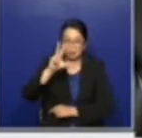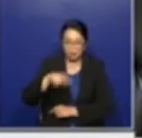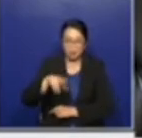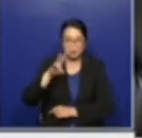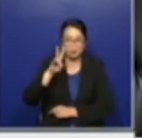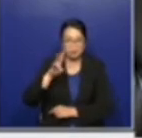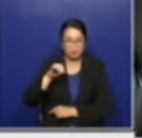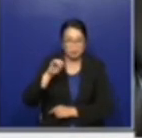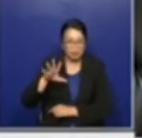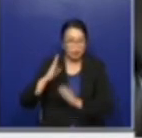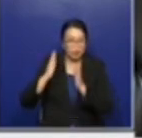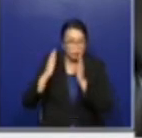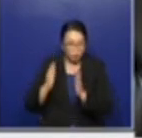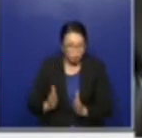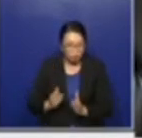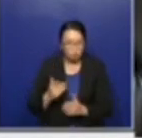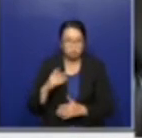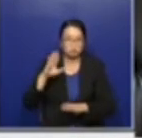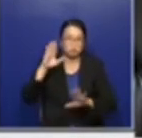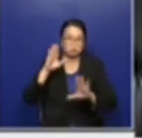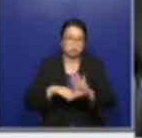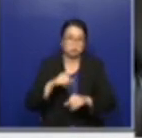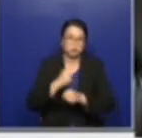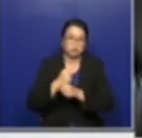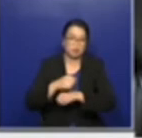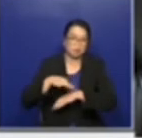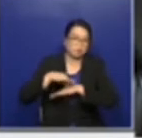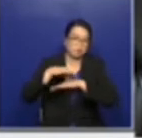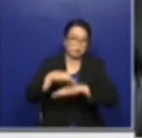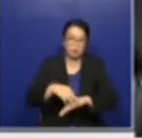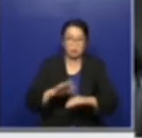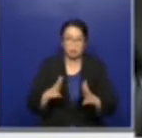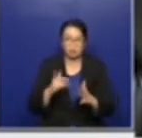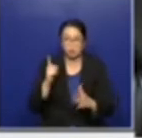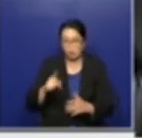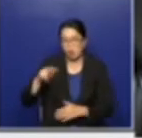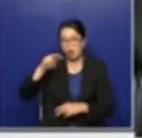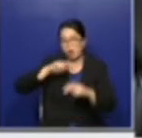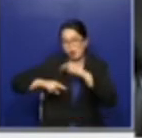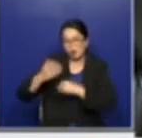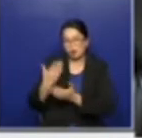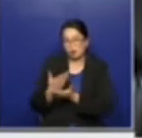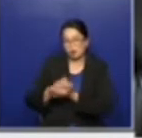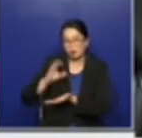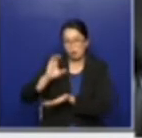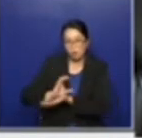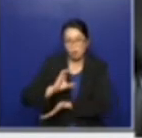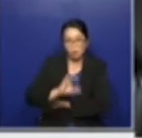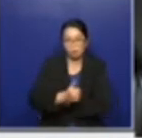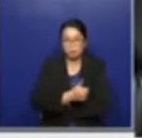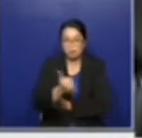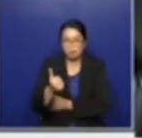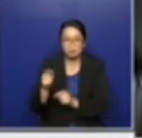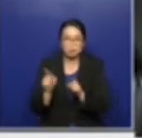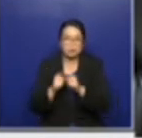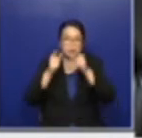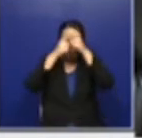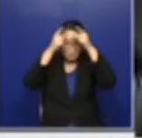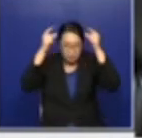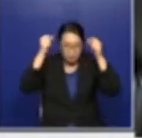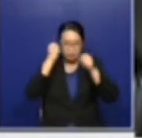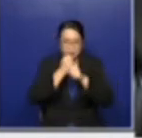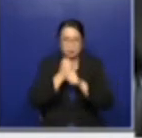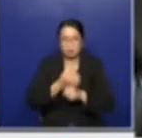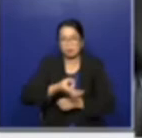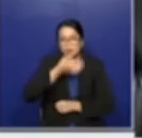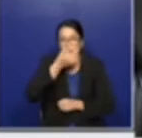13,775 คนซึ่งยังไม่ได้บรรจุนะครับเหมือนกันครับในขณะที่พวกพยาบาลต่างๆนะครับที่ทุกสาข